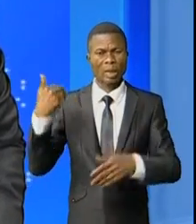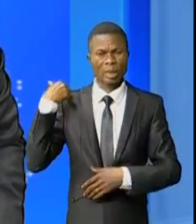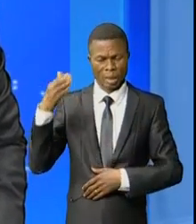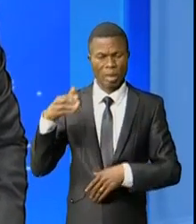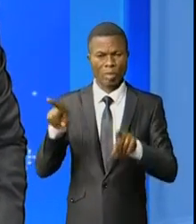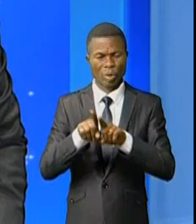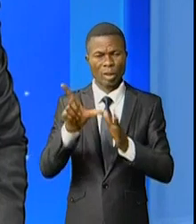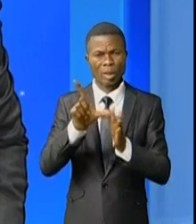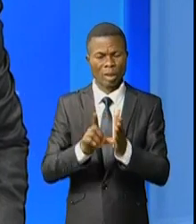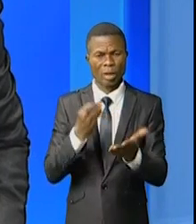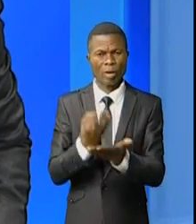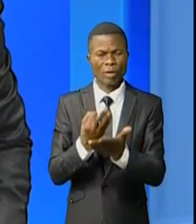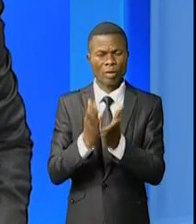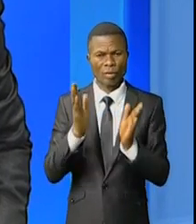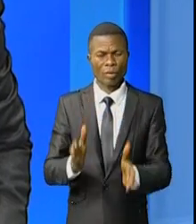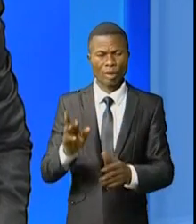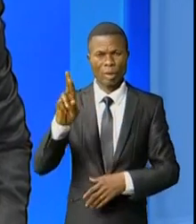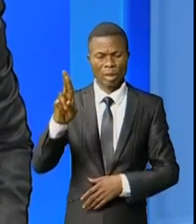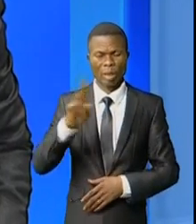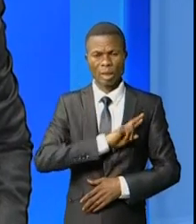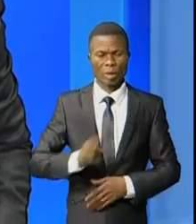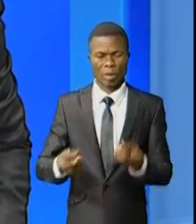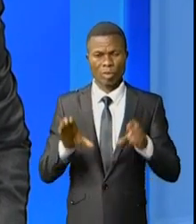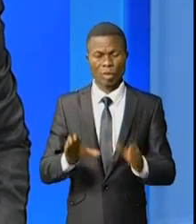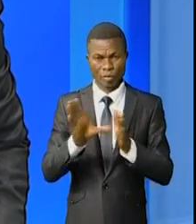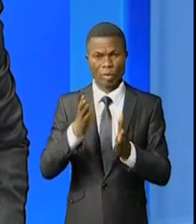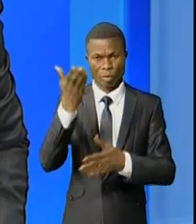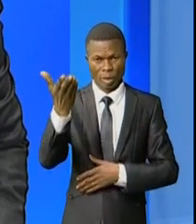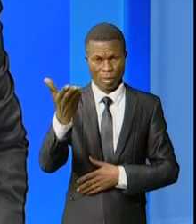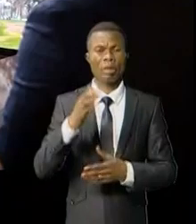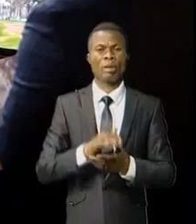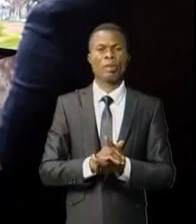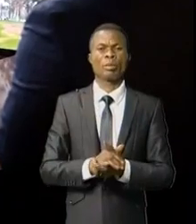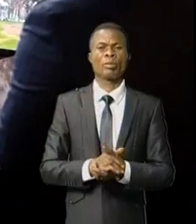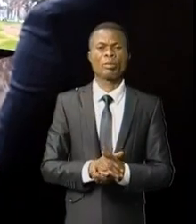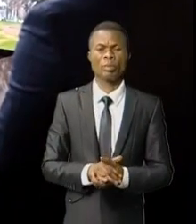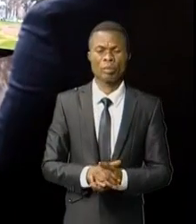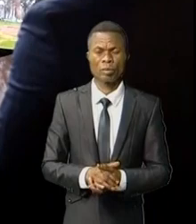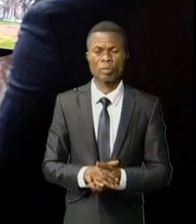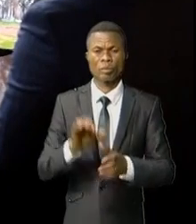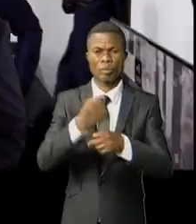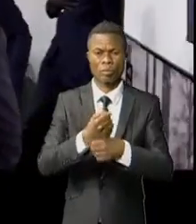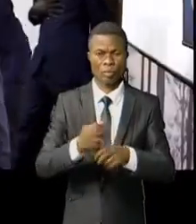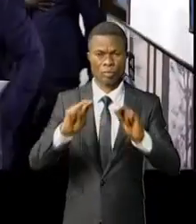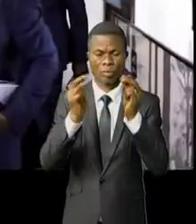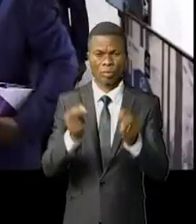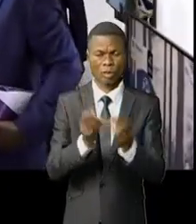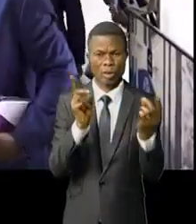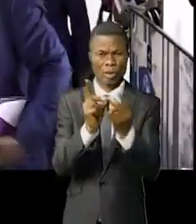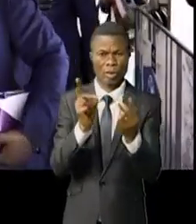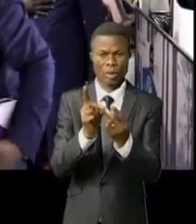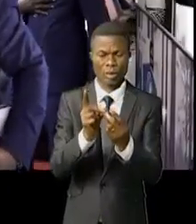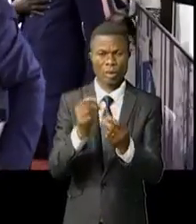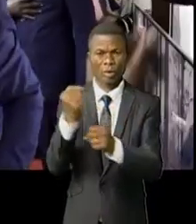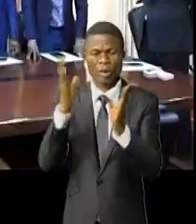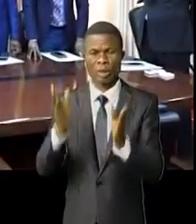conformément aux lois financières de la RDC. Regardez. La création du cadre de concertation entre les